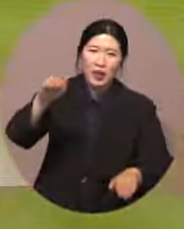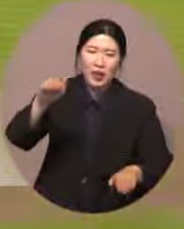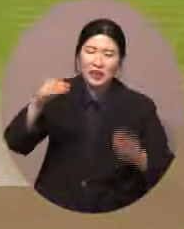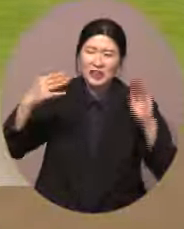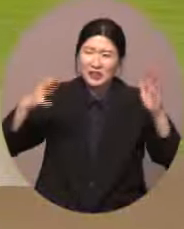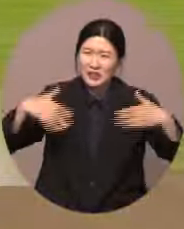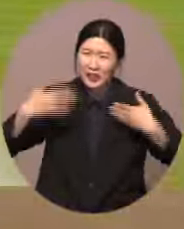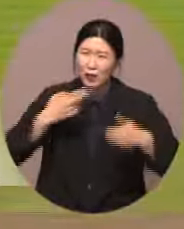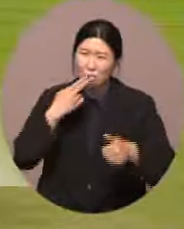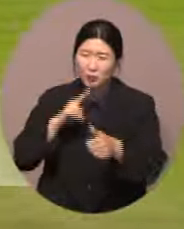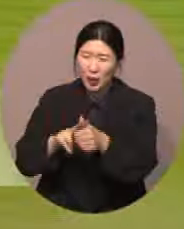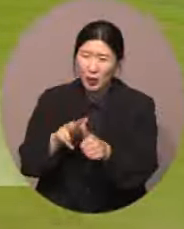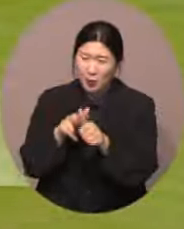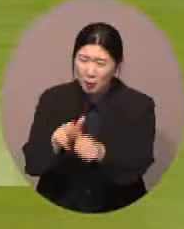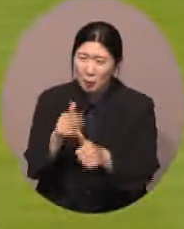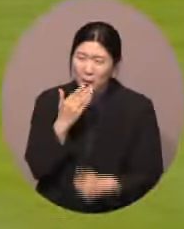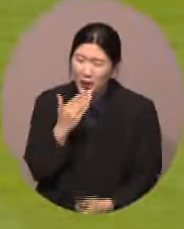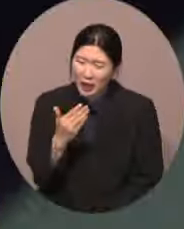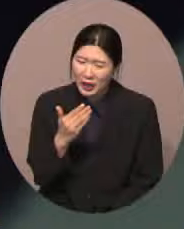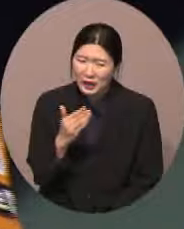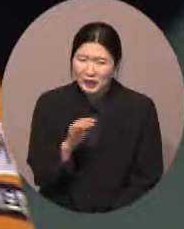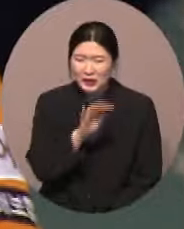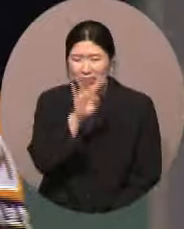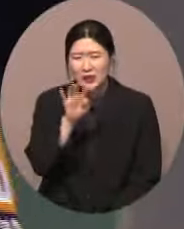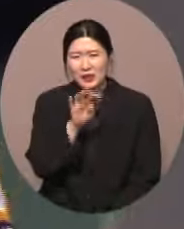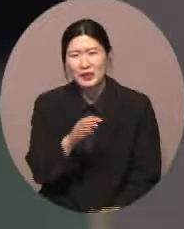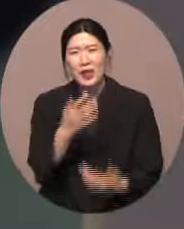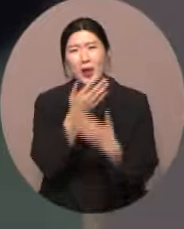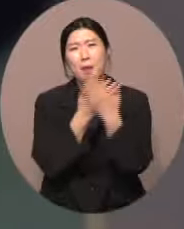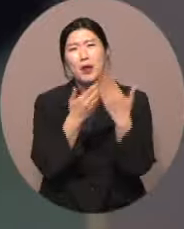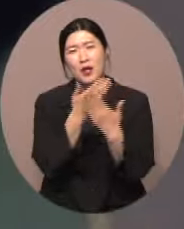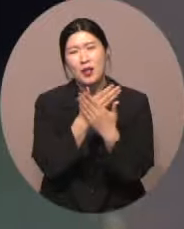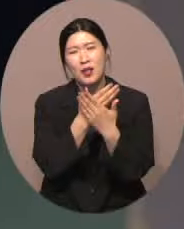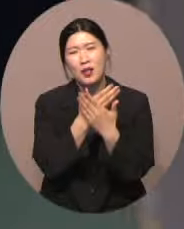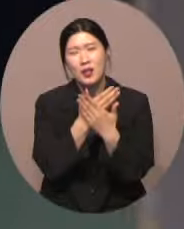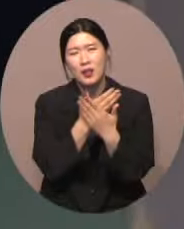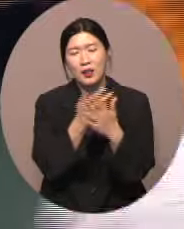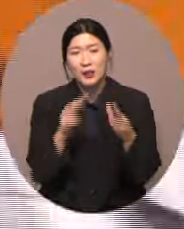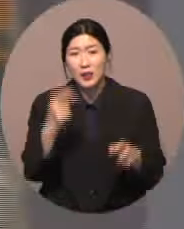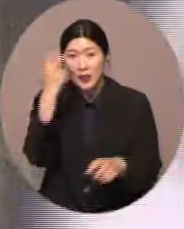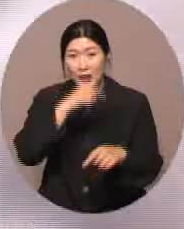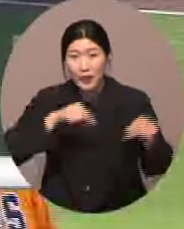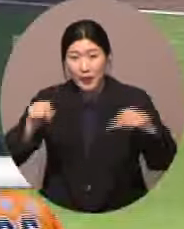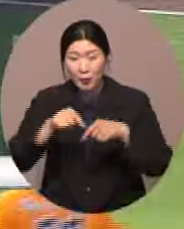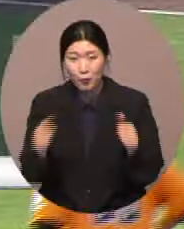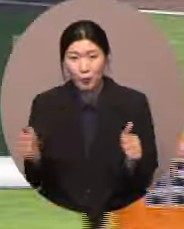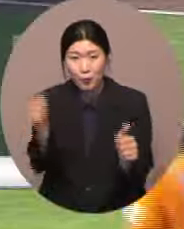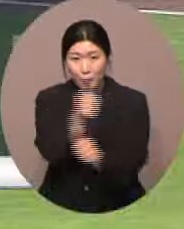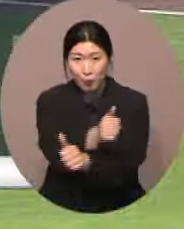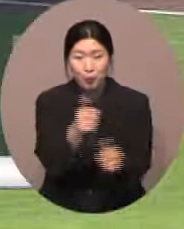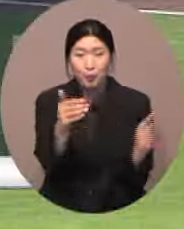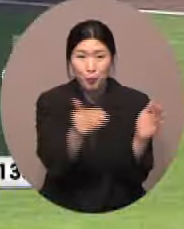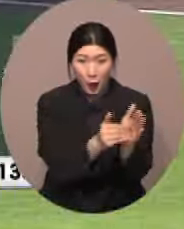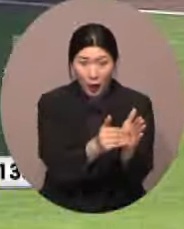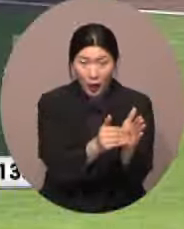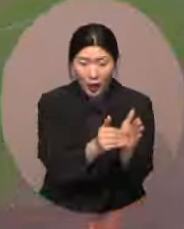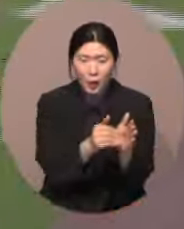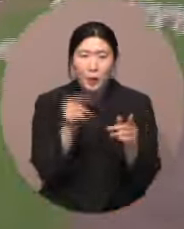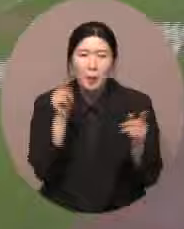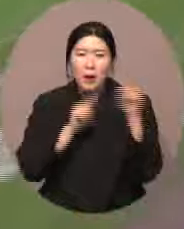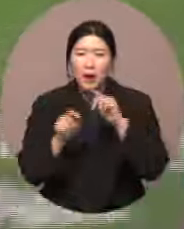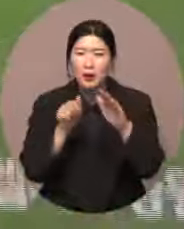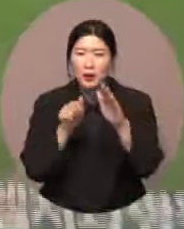야구 가능성도 희박해지고 있습니다. 지난달 김경문 감독으로 이미 사령탑을 바꿨고 부상 선수가